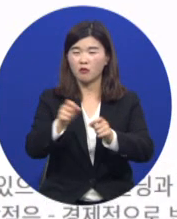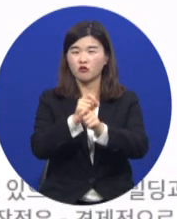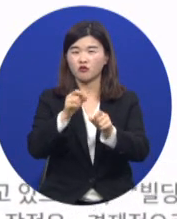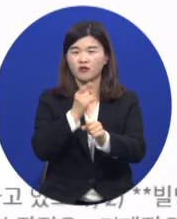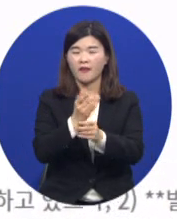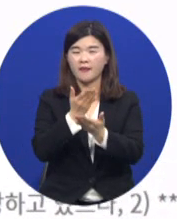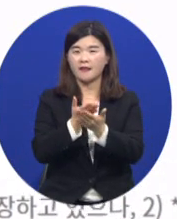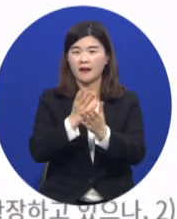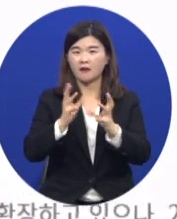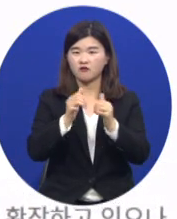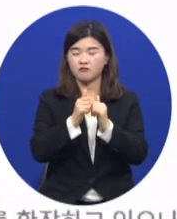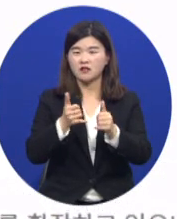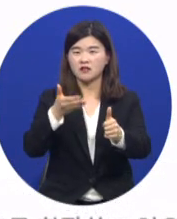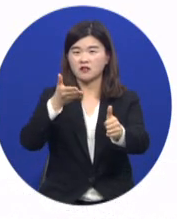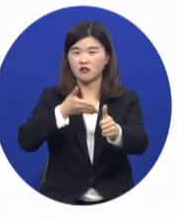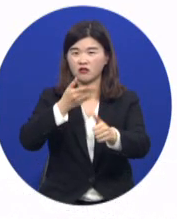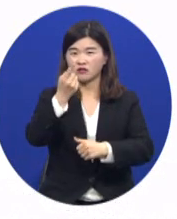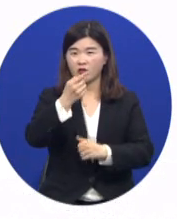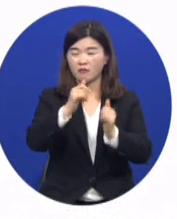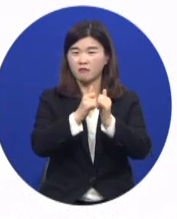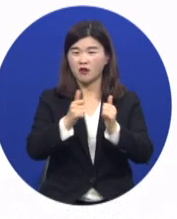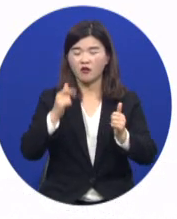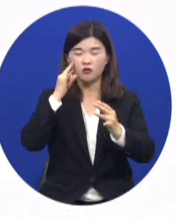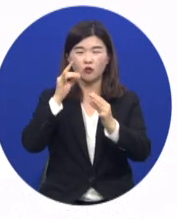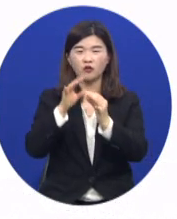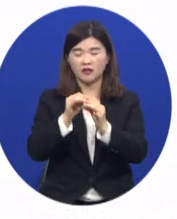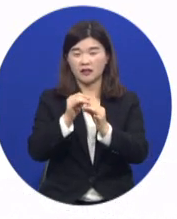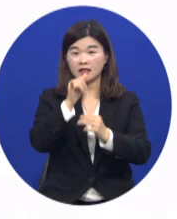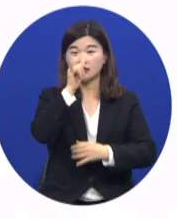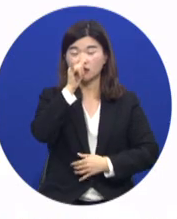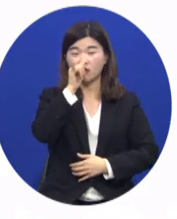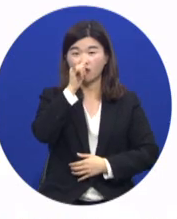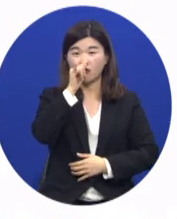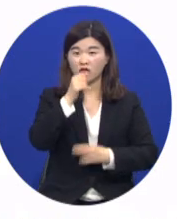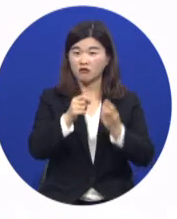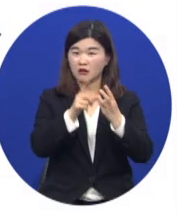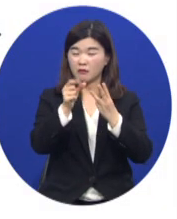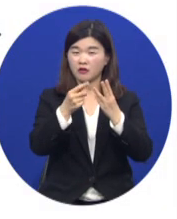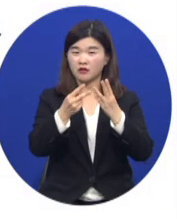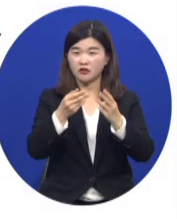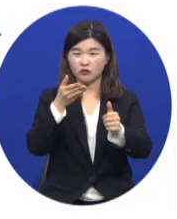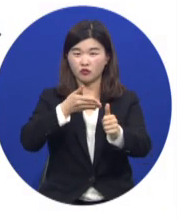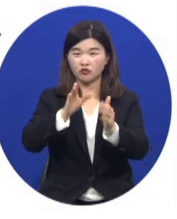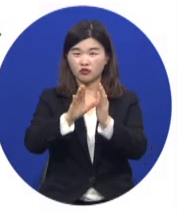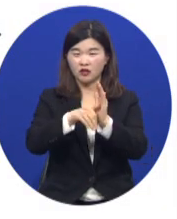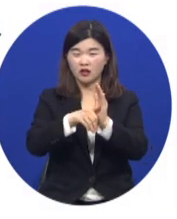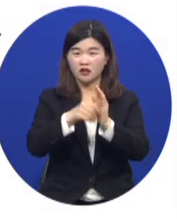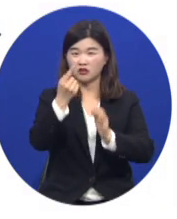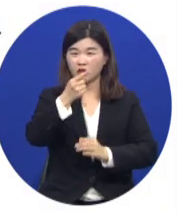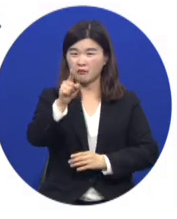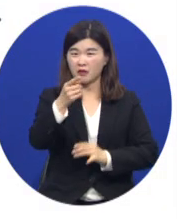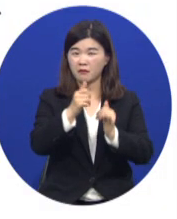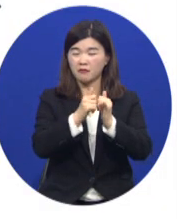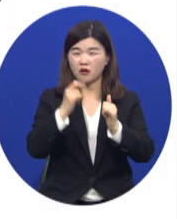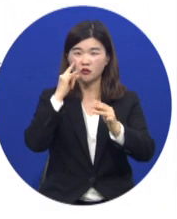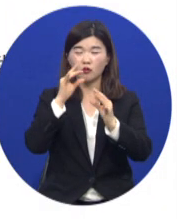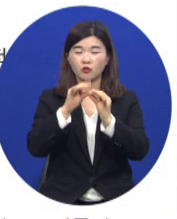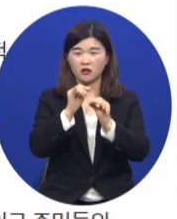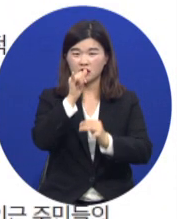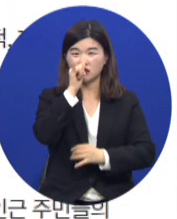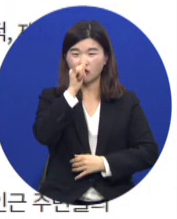청와대 국민청원 동의가 1,000명을 넘어섰습니다. 지난 2일 제기된 청원에는 지금까지 1,100여 명이